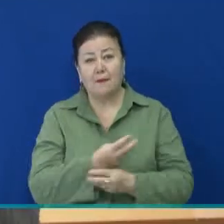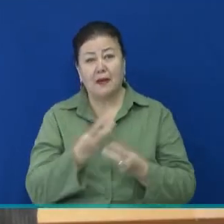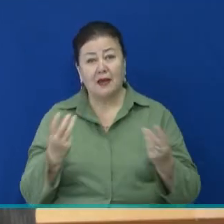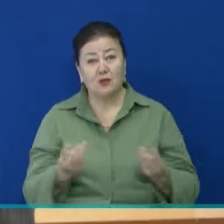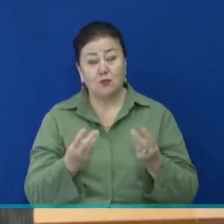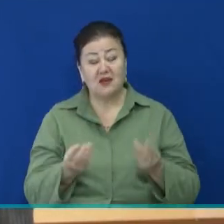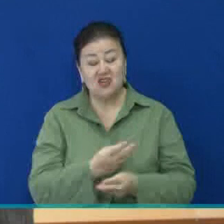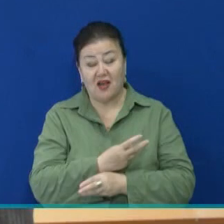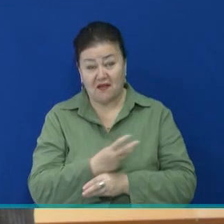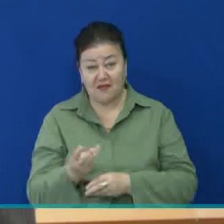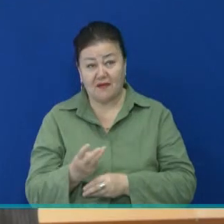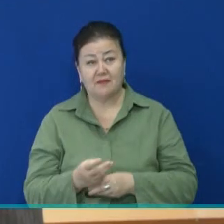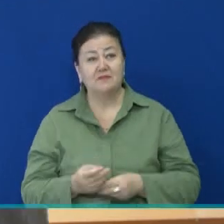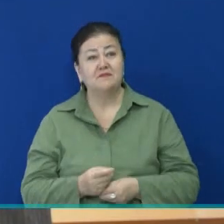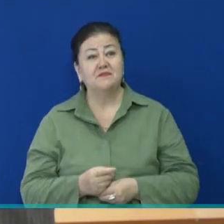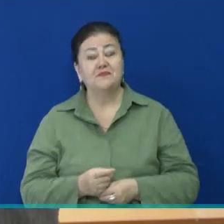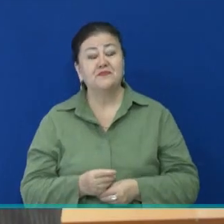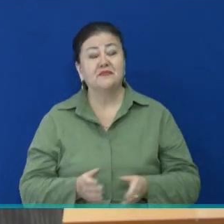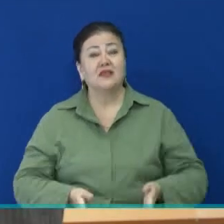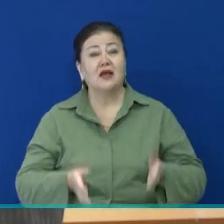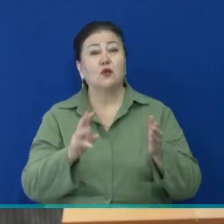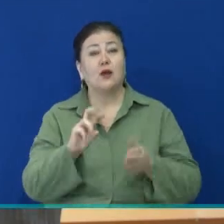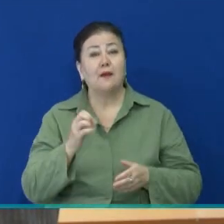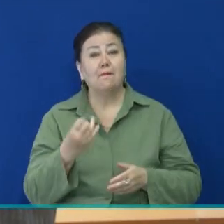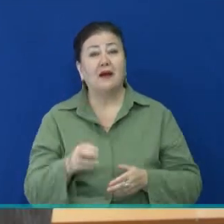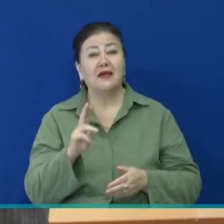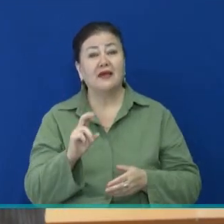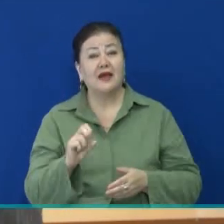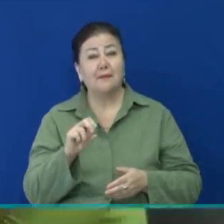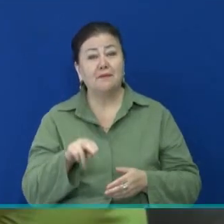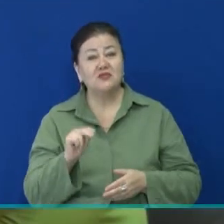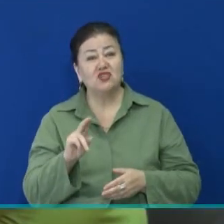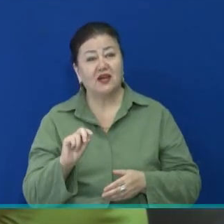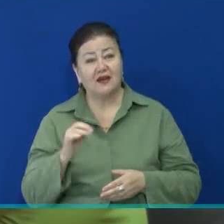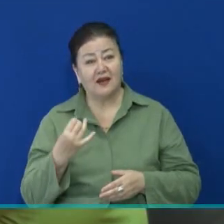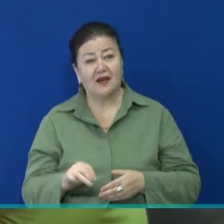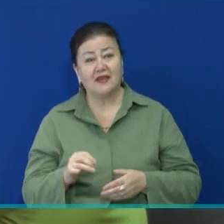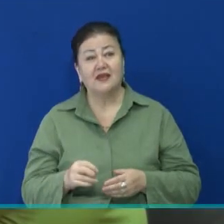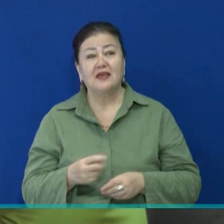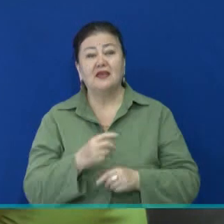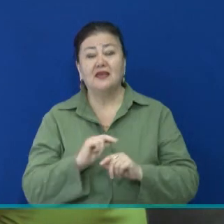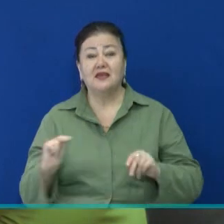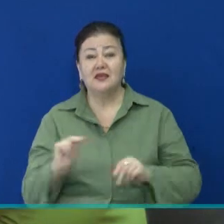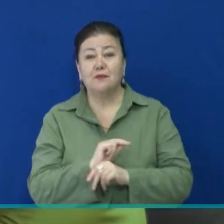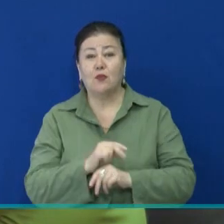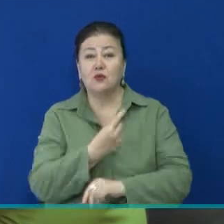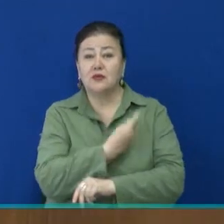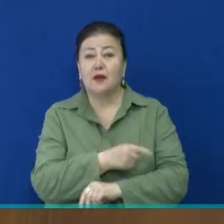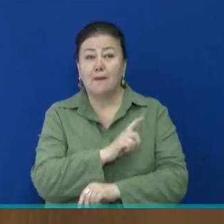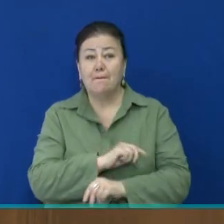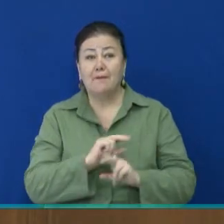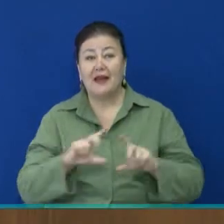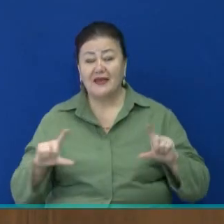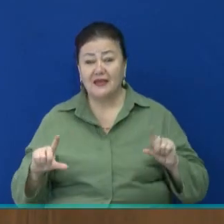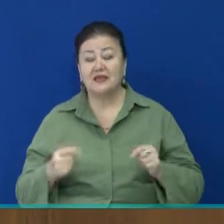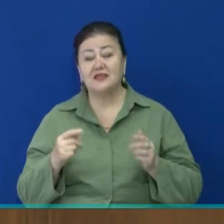Вопрос о завершении строительства дороги Майкапшага и ремонт поликлиники в нашем районе. Волнующие вас проблемы будут озвучены в парламенте